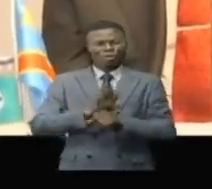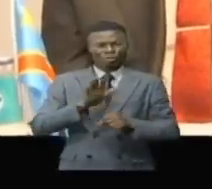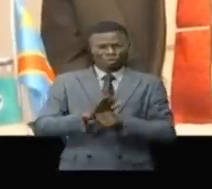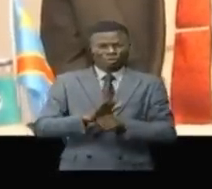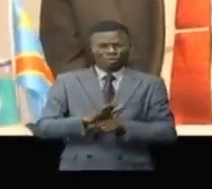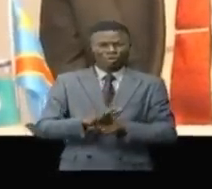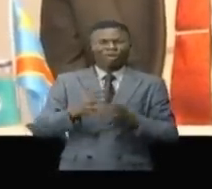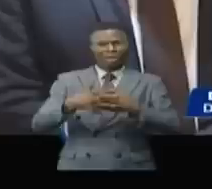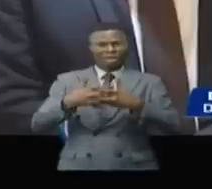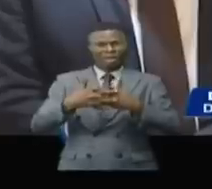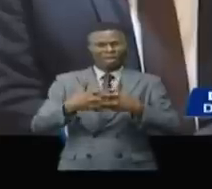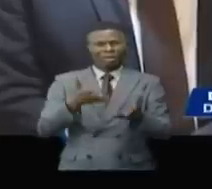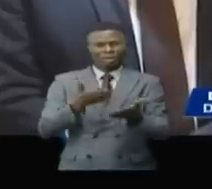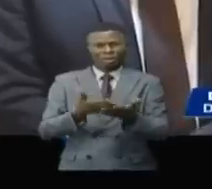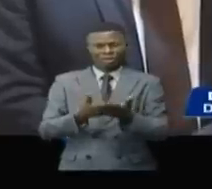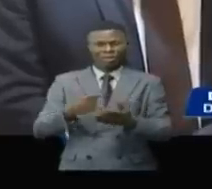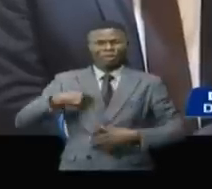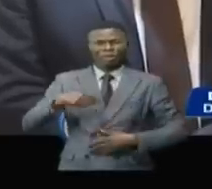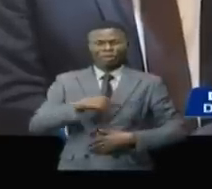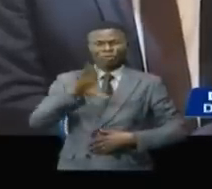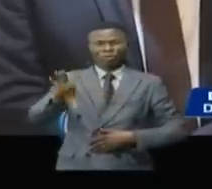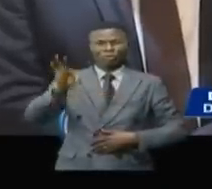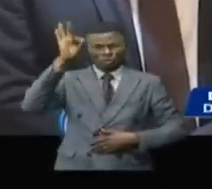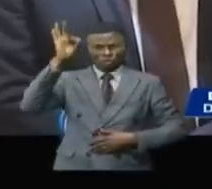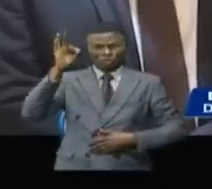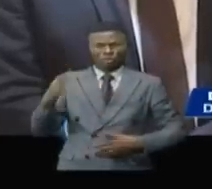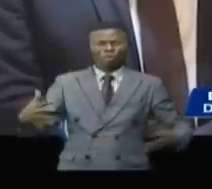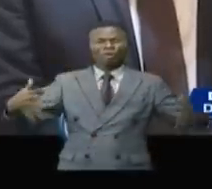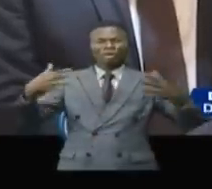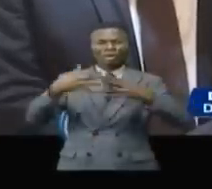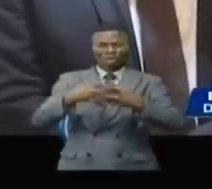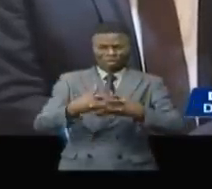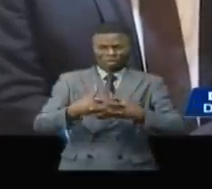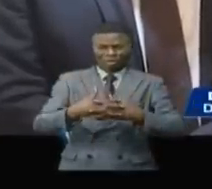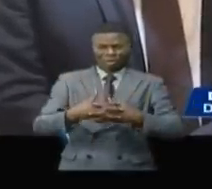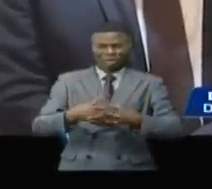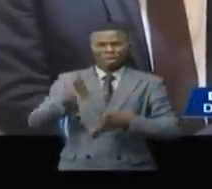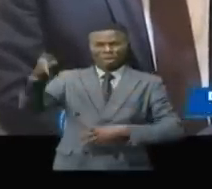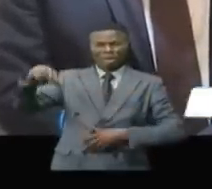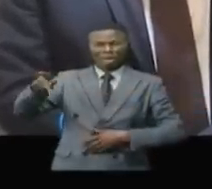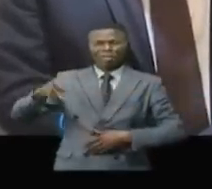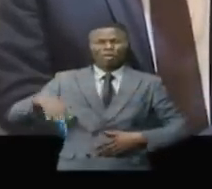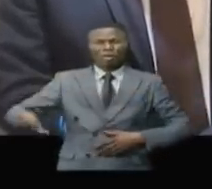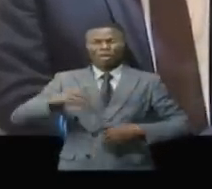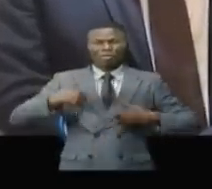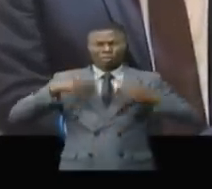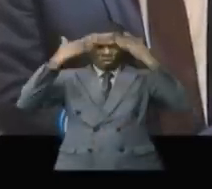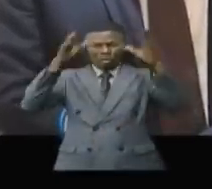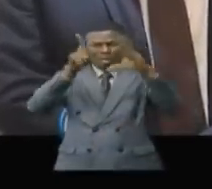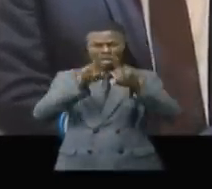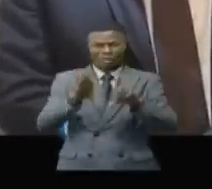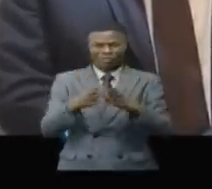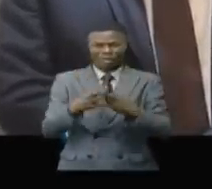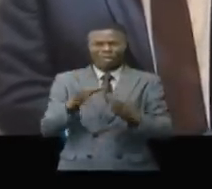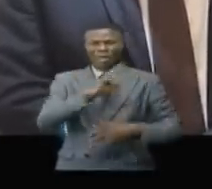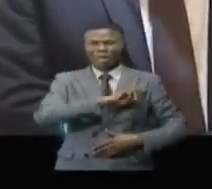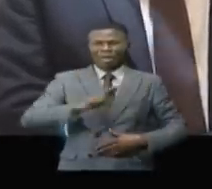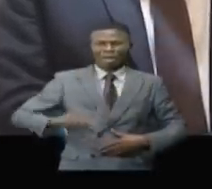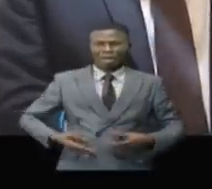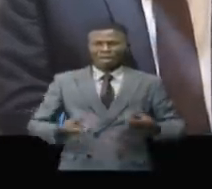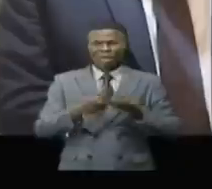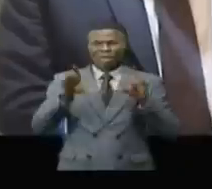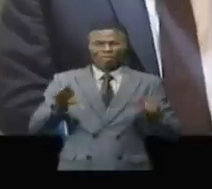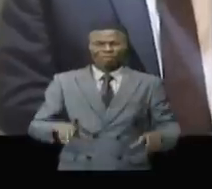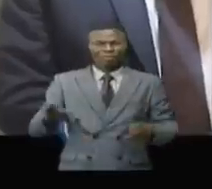ce partenariat. Nous avons choisi de sceller ce partenariat entre la Poste égyptienne et la Poste de la RDC, avec la signature